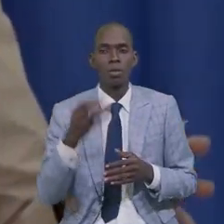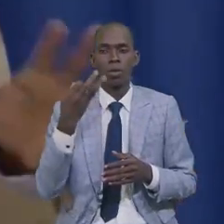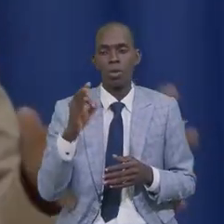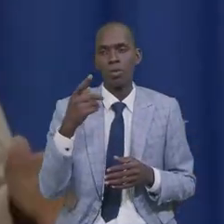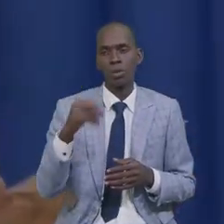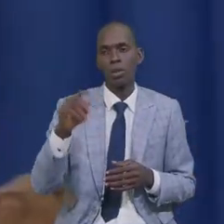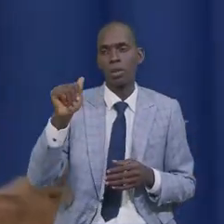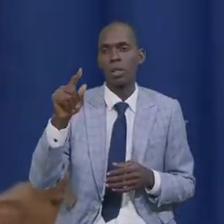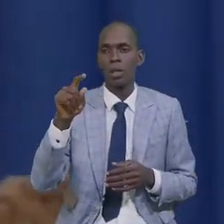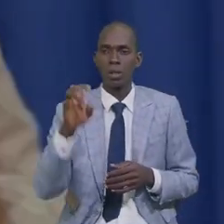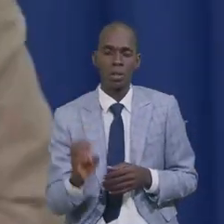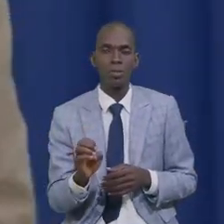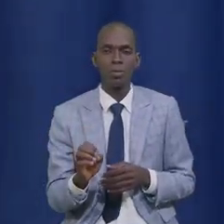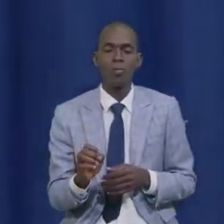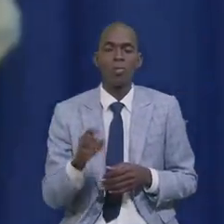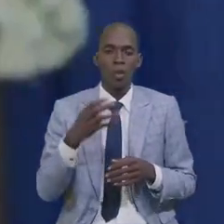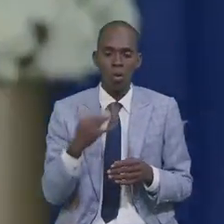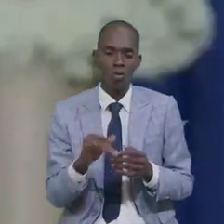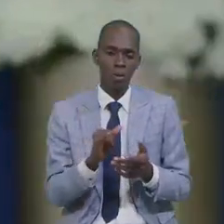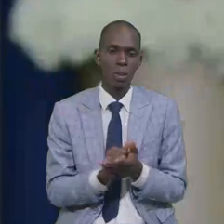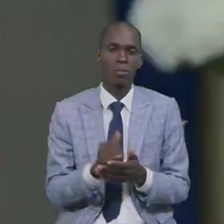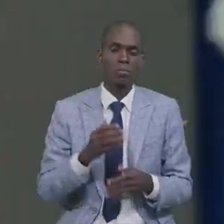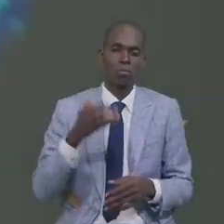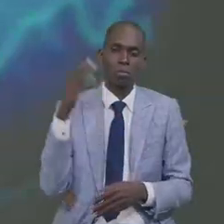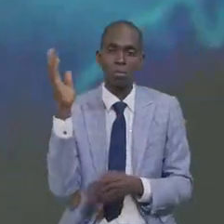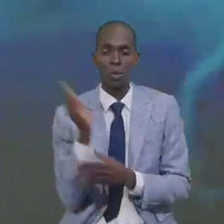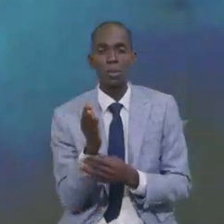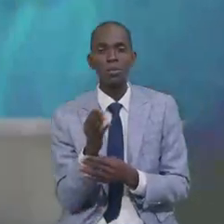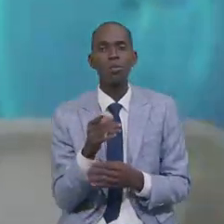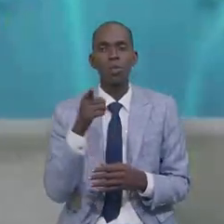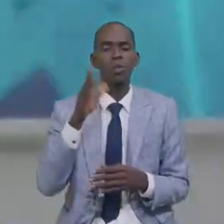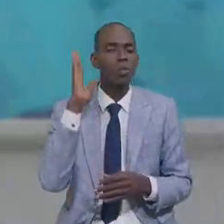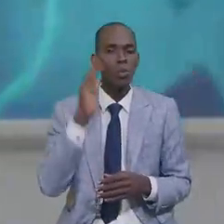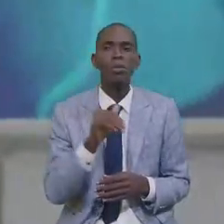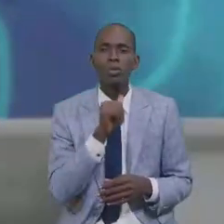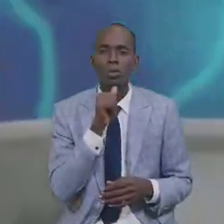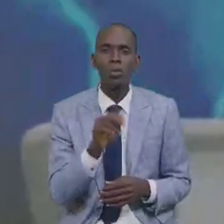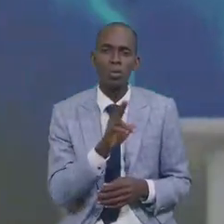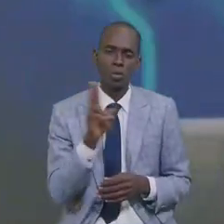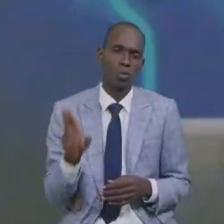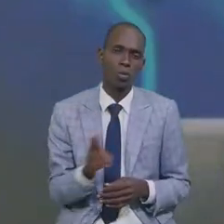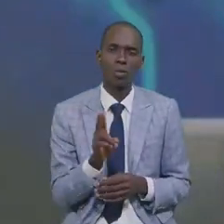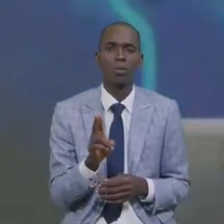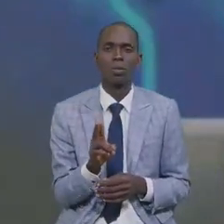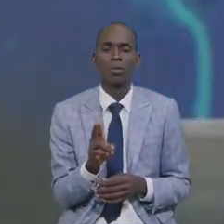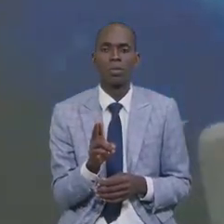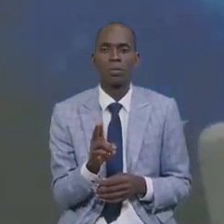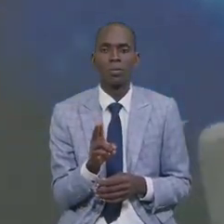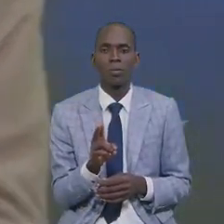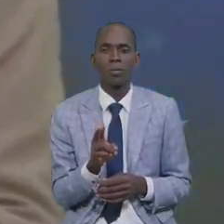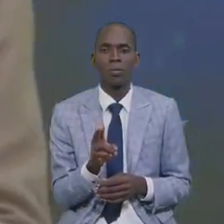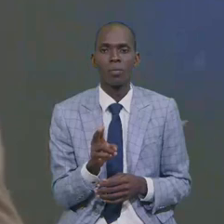bois. Il n'utilise pas sa souveraineté pour annuler toi, ta don de voix.